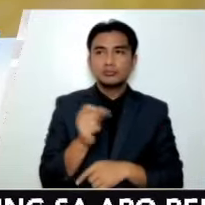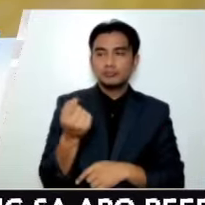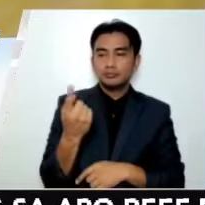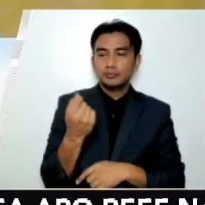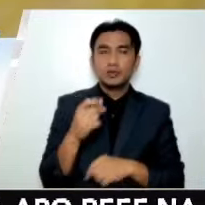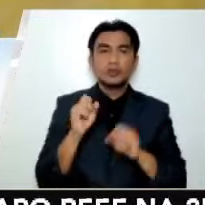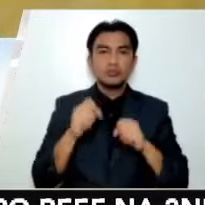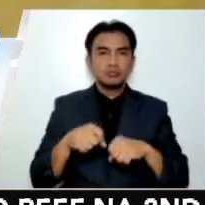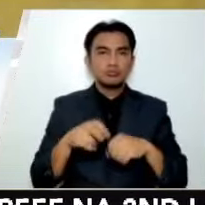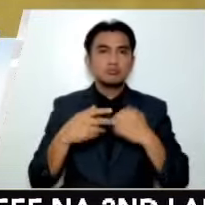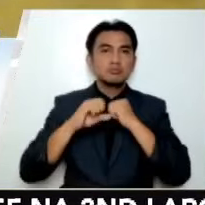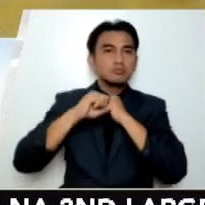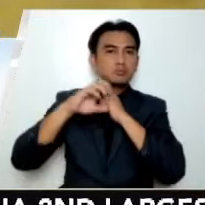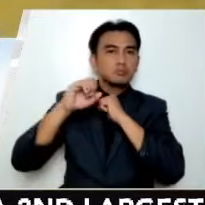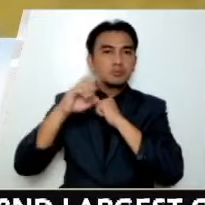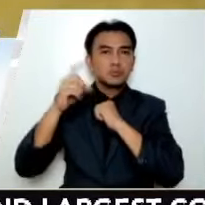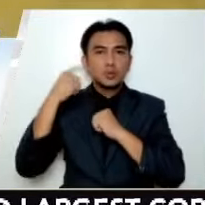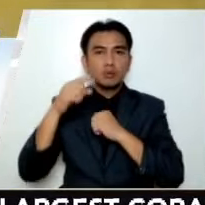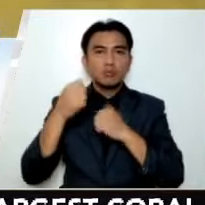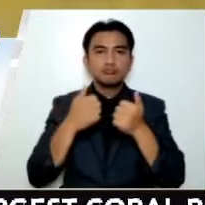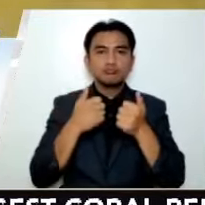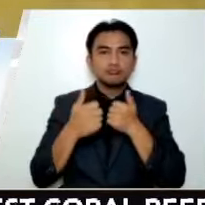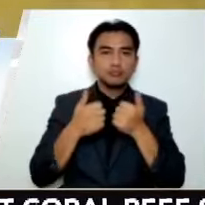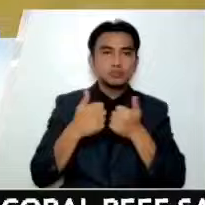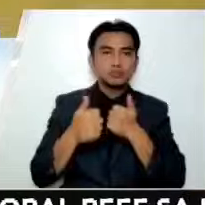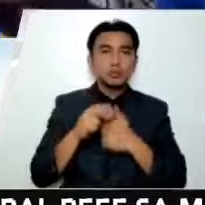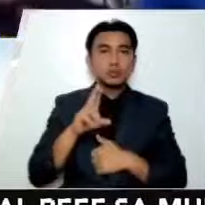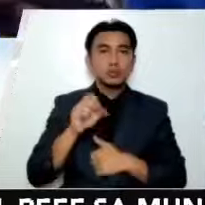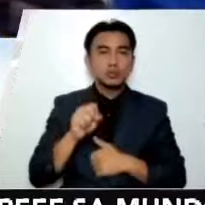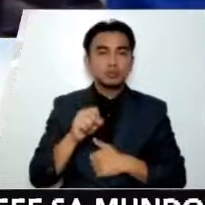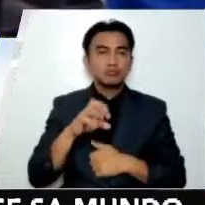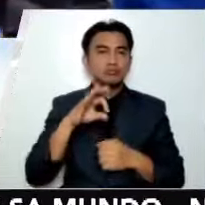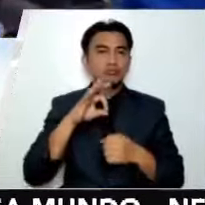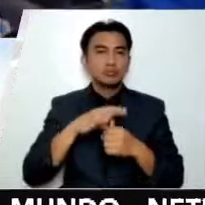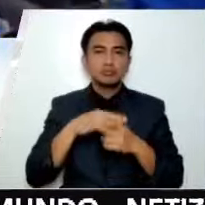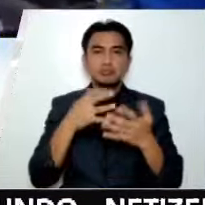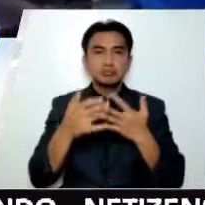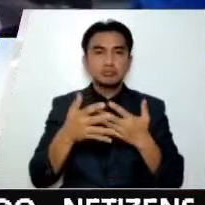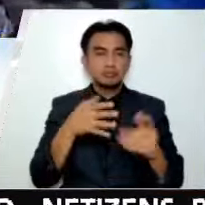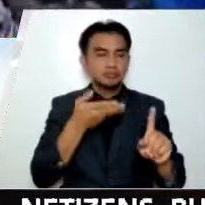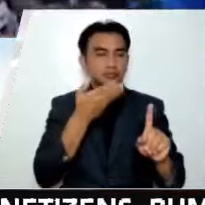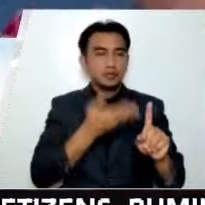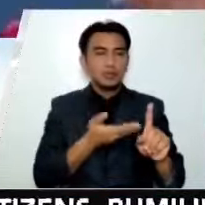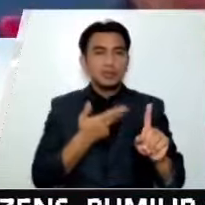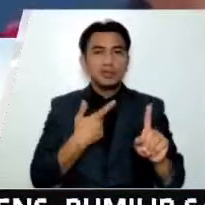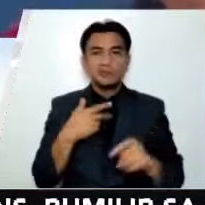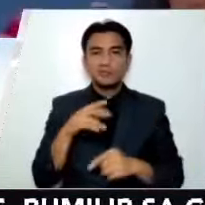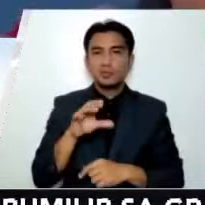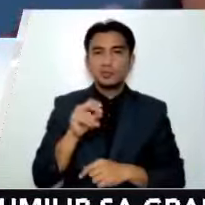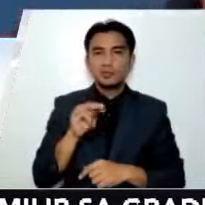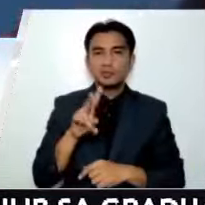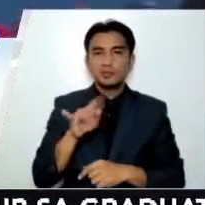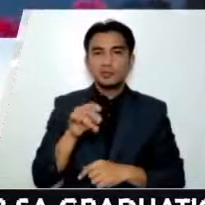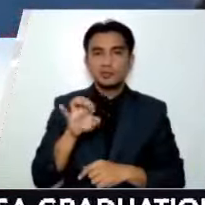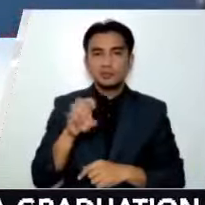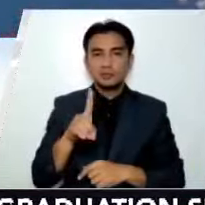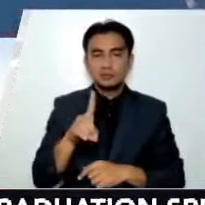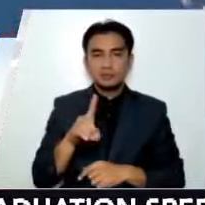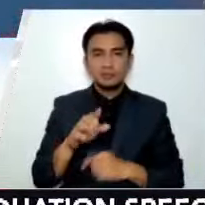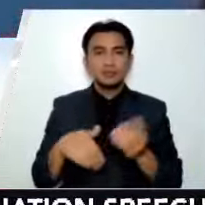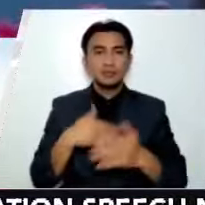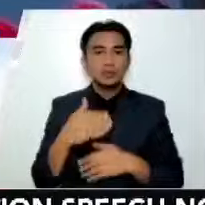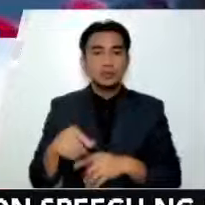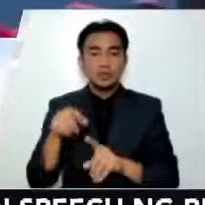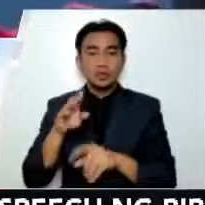at manalo sa US election sa Nobyembre kahit convicted siya. Ayon naman sa kampo ni US President Joe Biden,